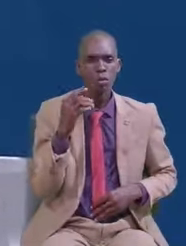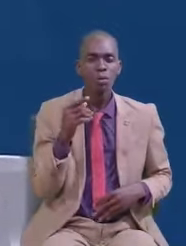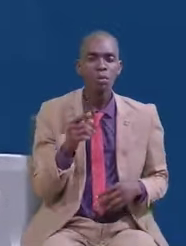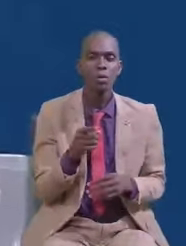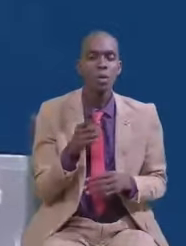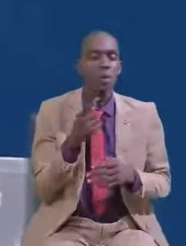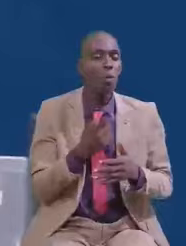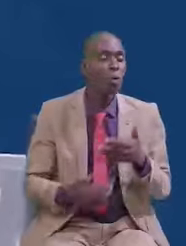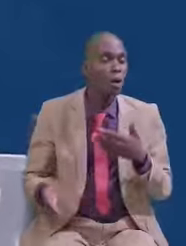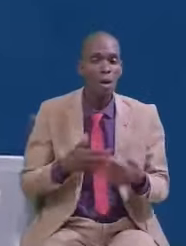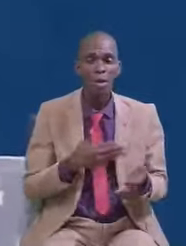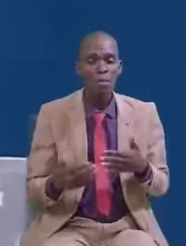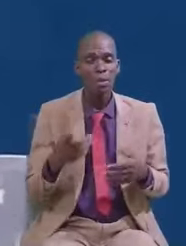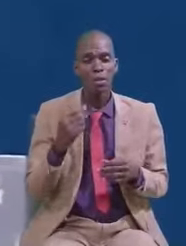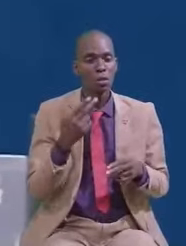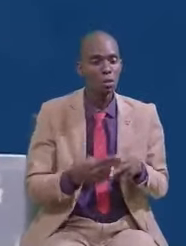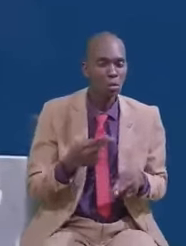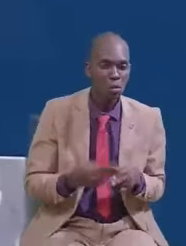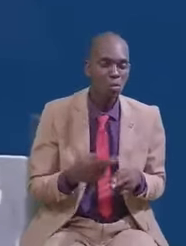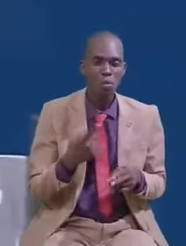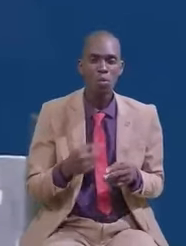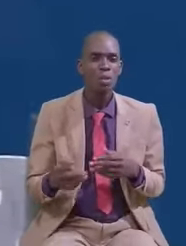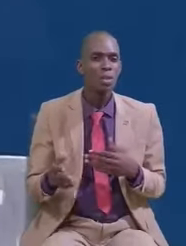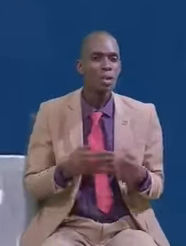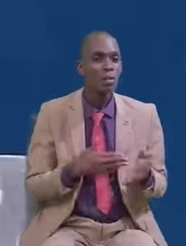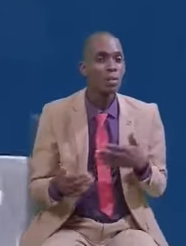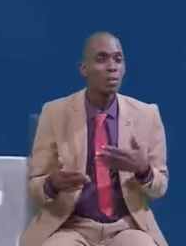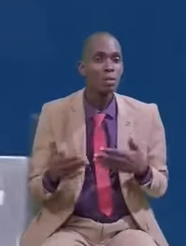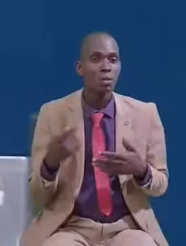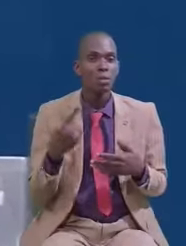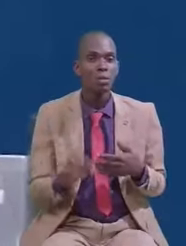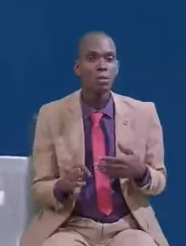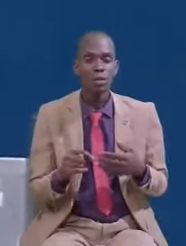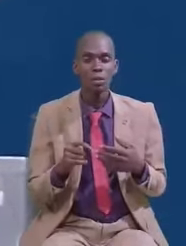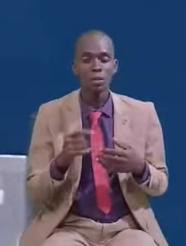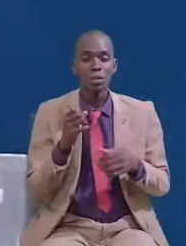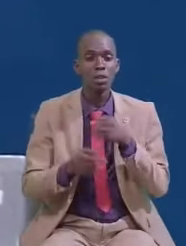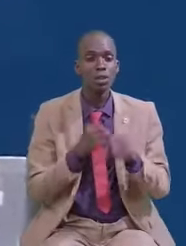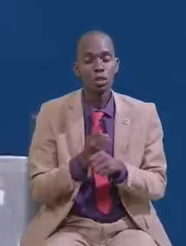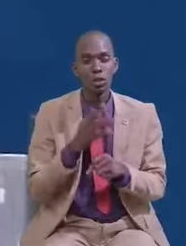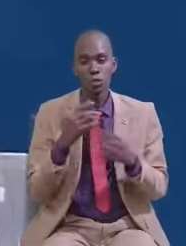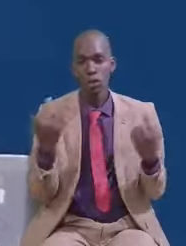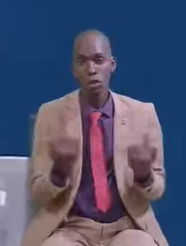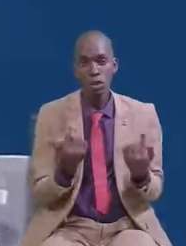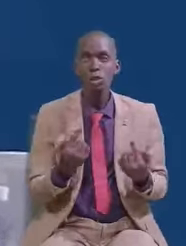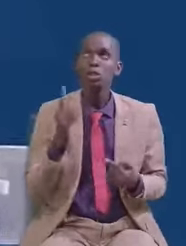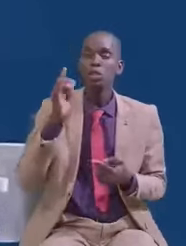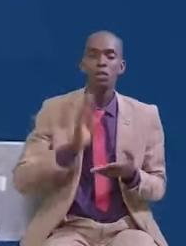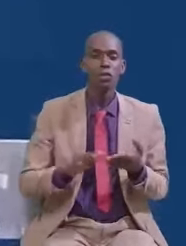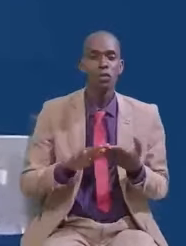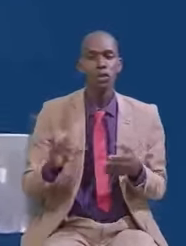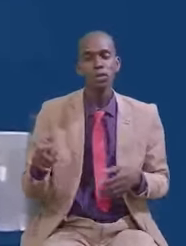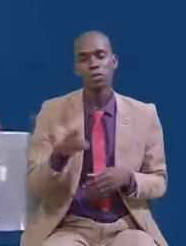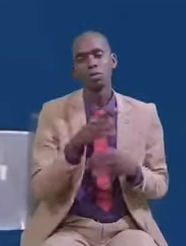quel que soit le nom ou le badge du péché, Christ vous pardonne maintenant. Vous dites,